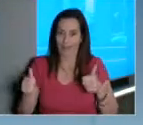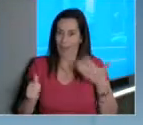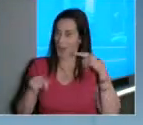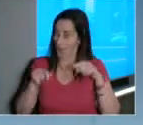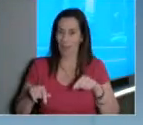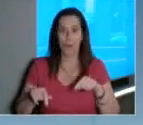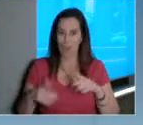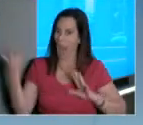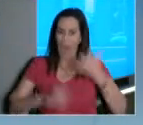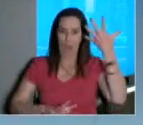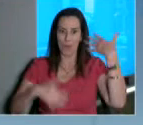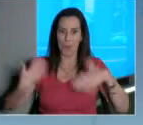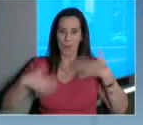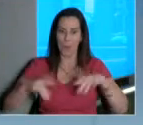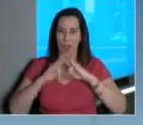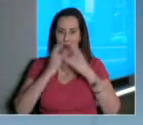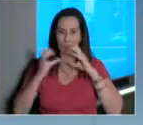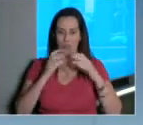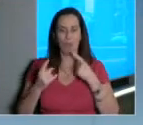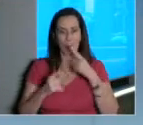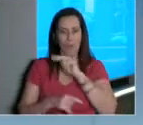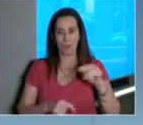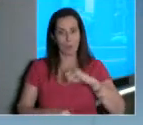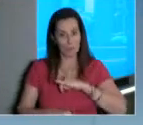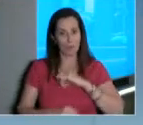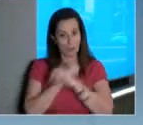פה אש, כמו שאתם רואים. החוג לתקשורת, מדברים